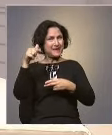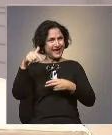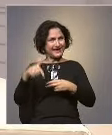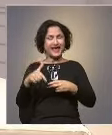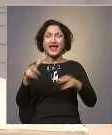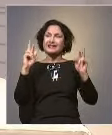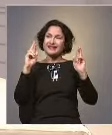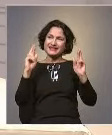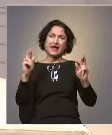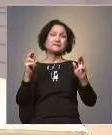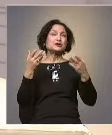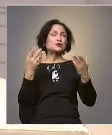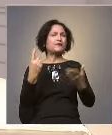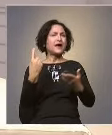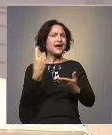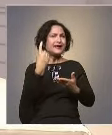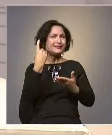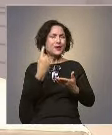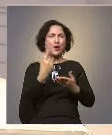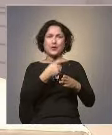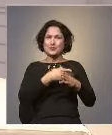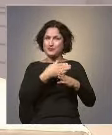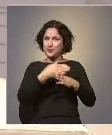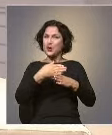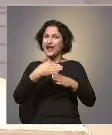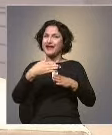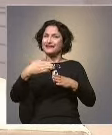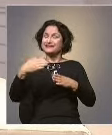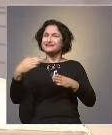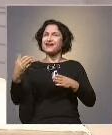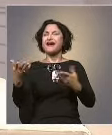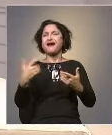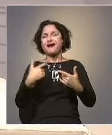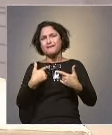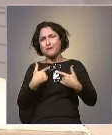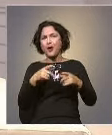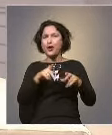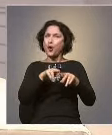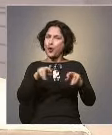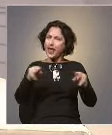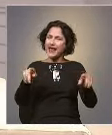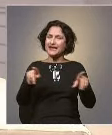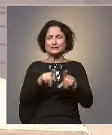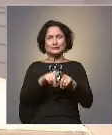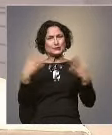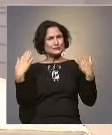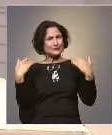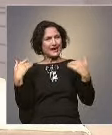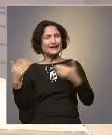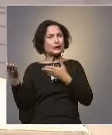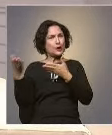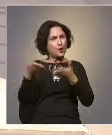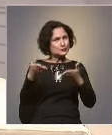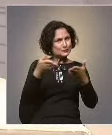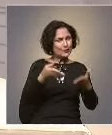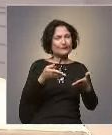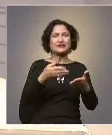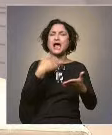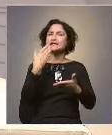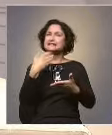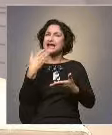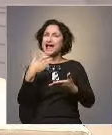се надявам, че това е първата от поредицата такива срещи, в които ще имат възможност и мои колеги и наши студенти да гостуват и да разкажат интересни